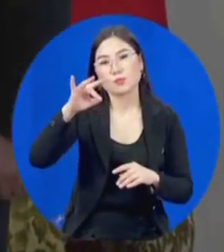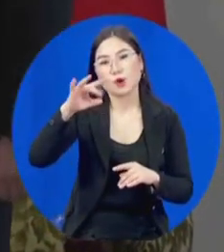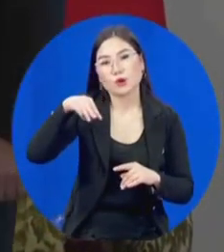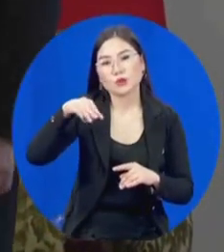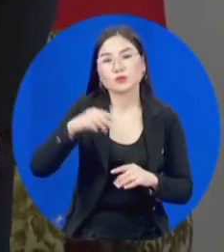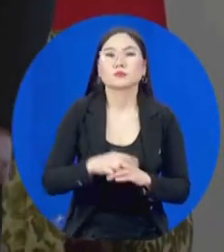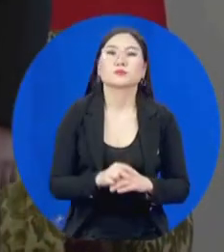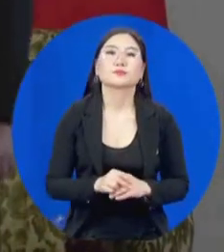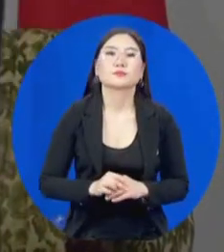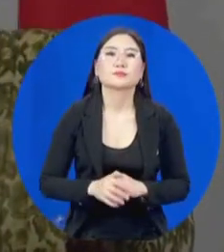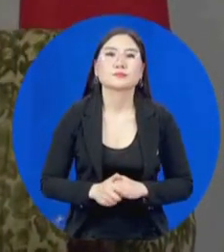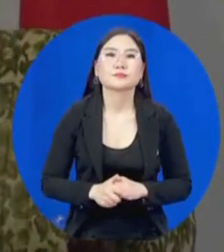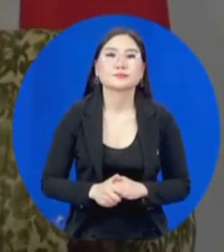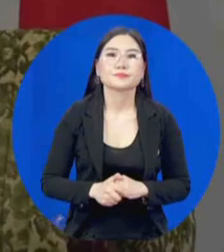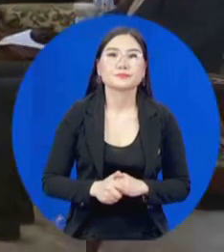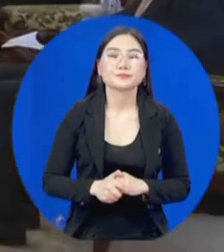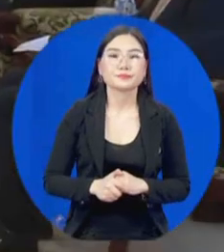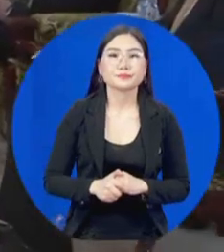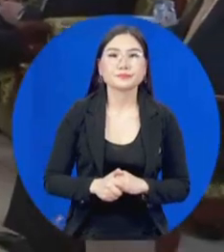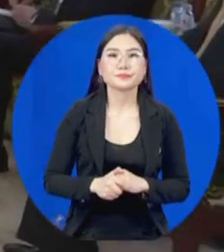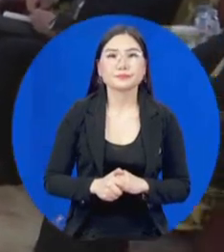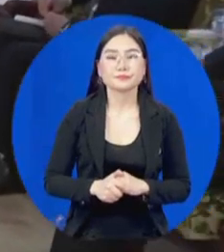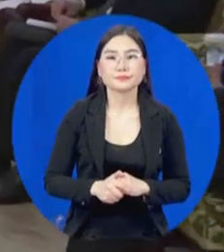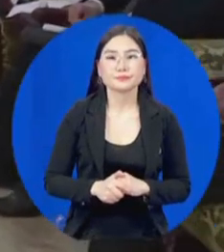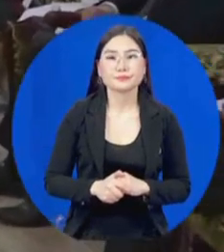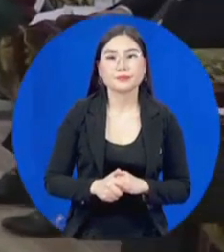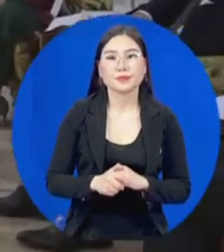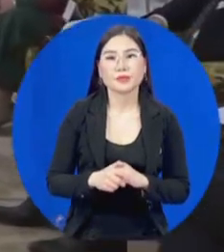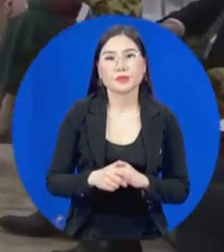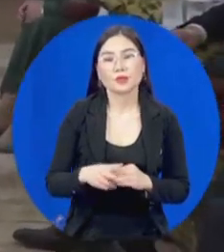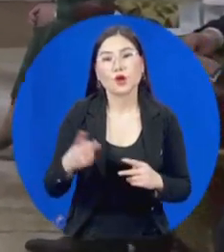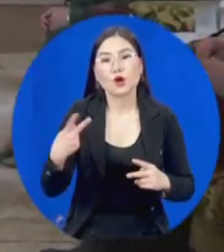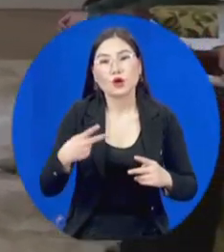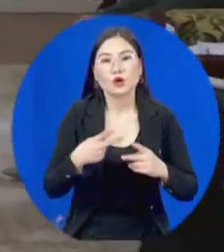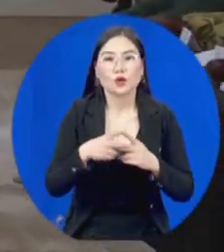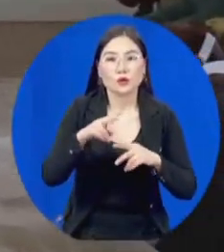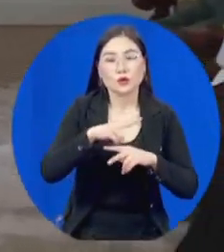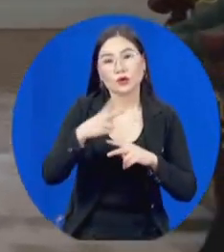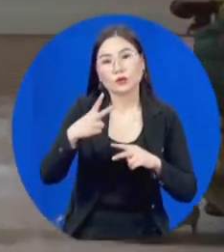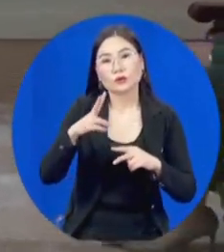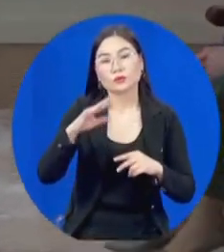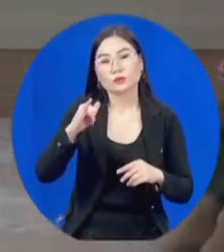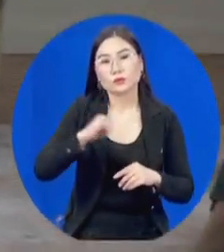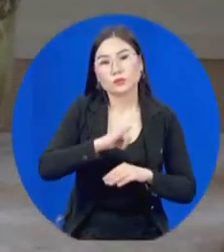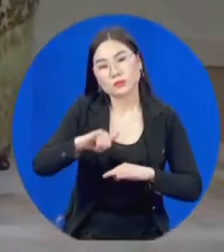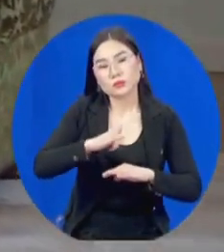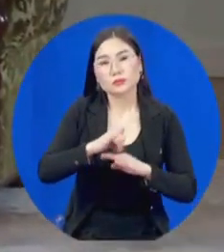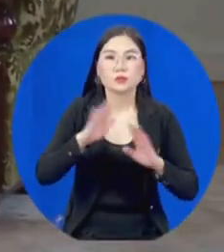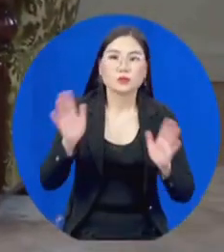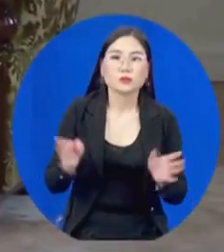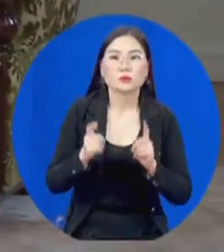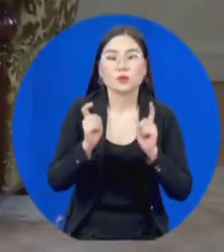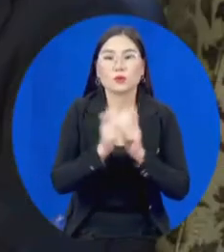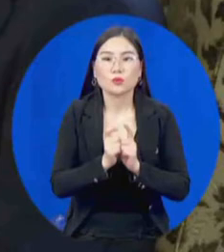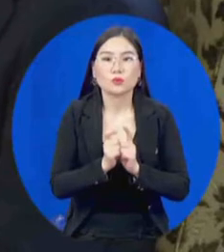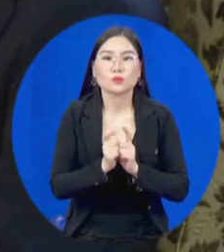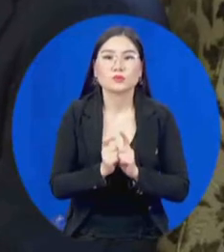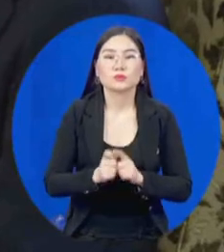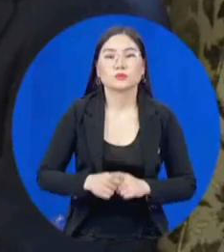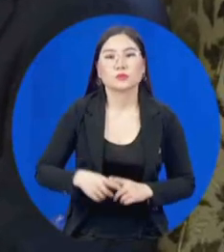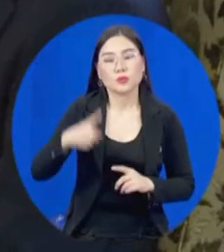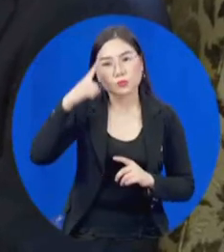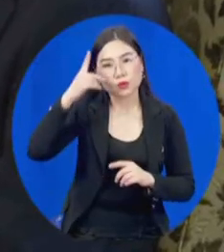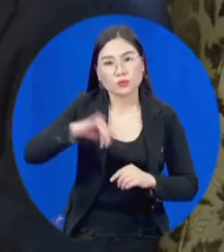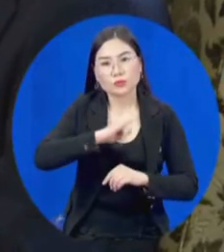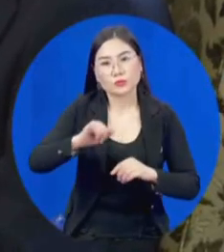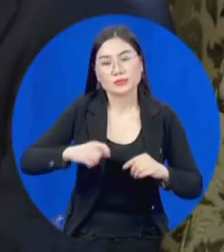Ерөнхийдөө Оюун Эрдэнэ гадаад хэргийн сайд Хаяши Ёшимаса нар стратегийн төвшлийн хүрээнд хоёр улсын найрсаг харилцаа, хамтын ажиллагааг шинэ агуулгаар баяжуулах,